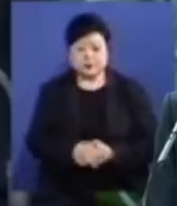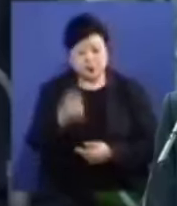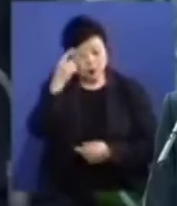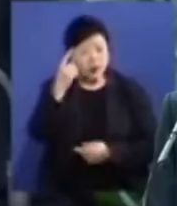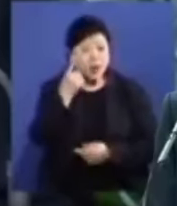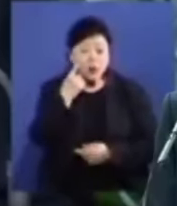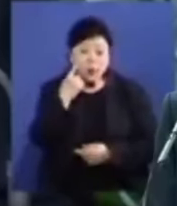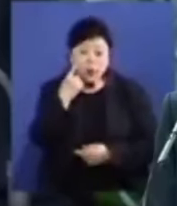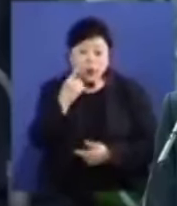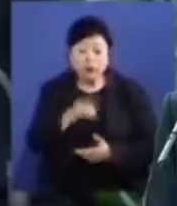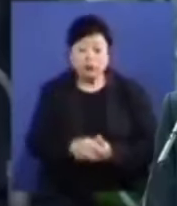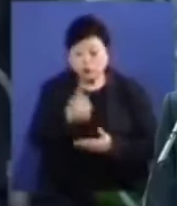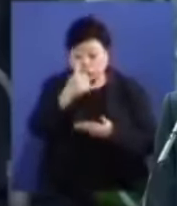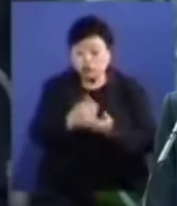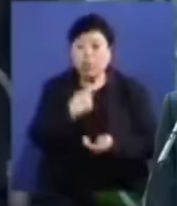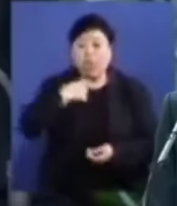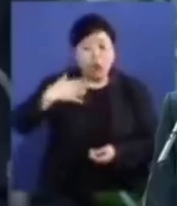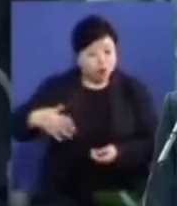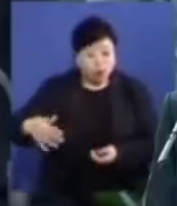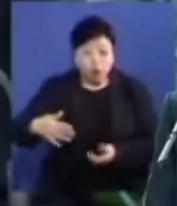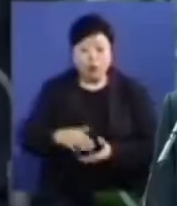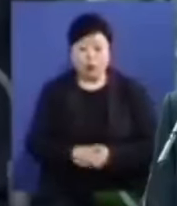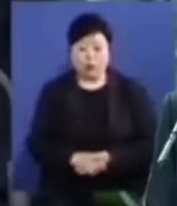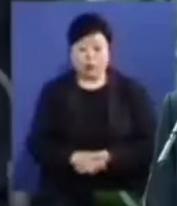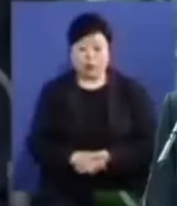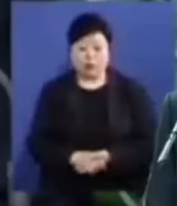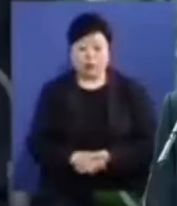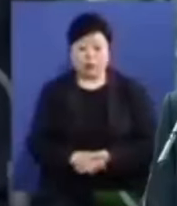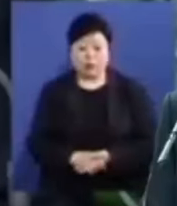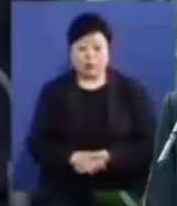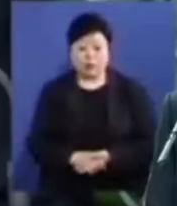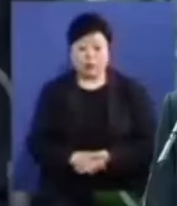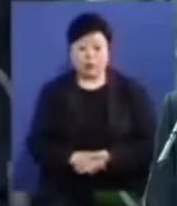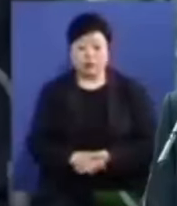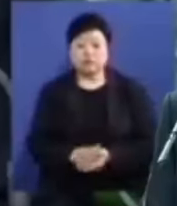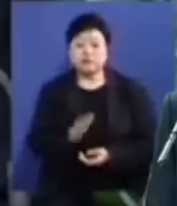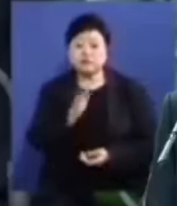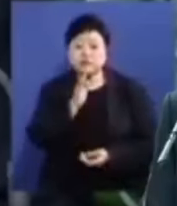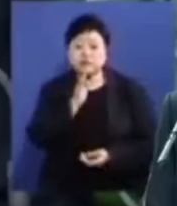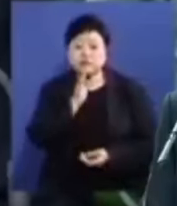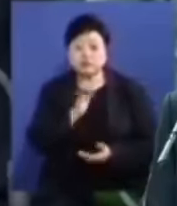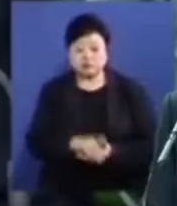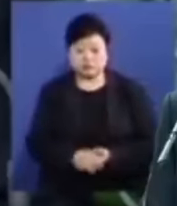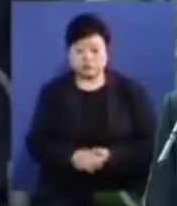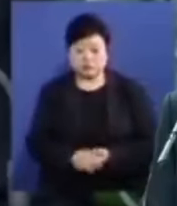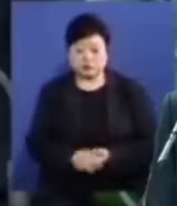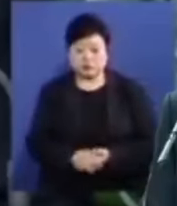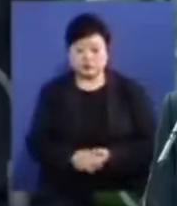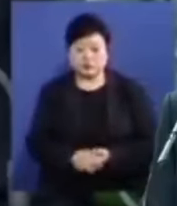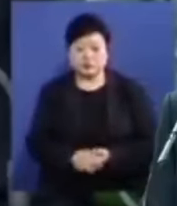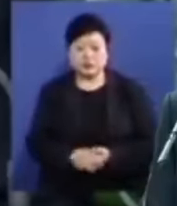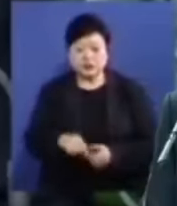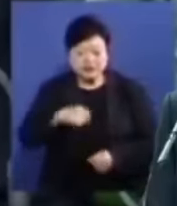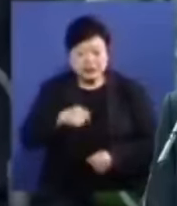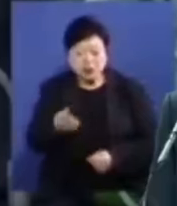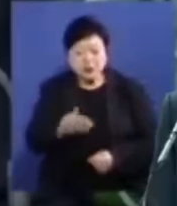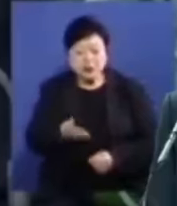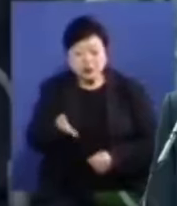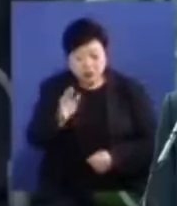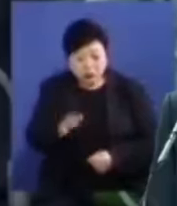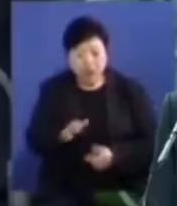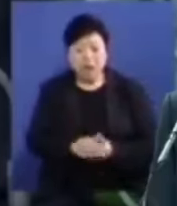생각해봐도 죄 진 것이 없어요. 죄 없다고는 말할 수 없지요. 죄를 짓지 않은 의인은 없다고